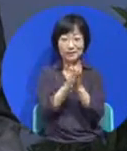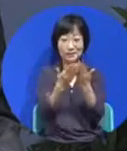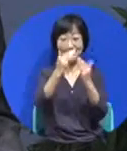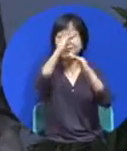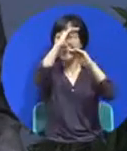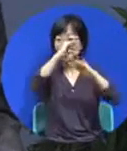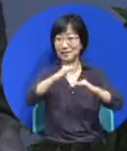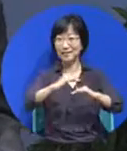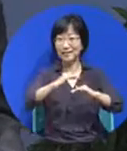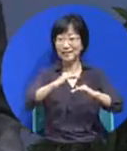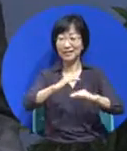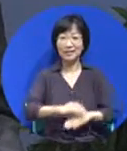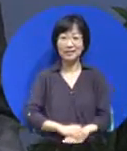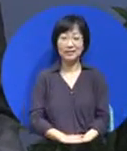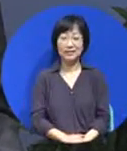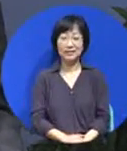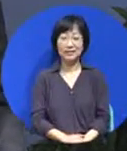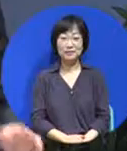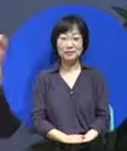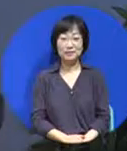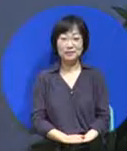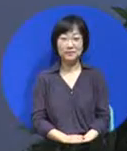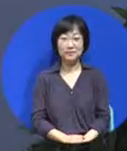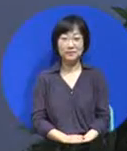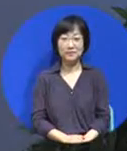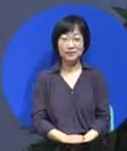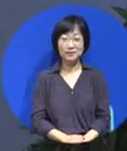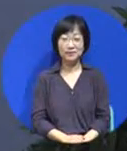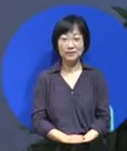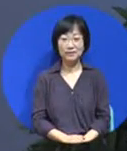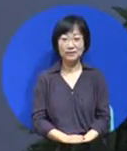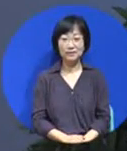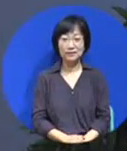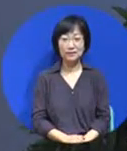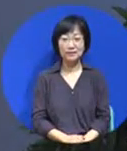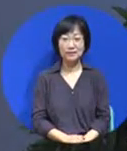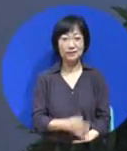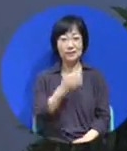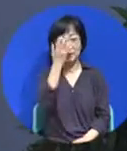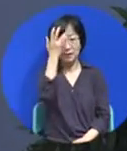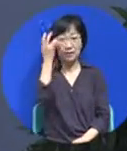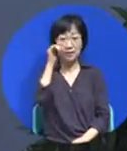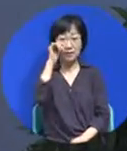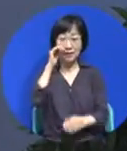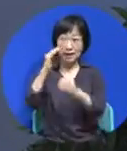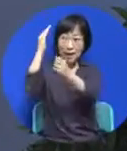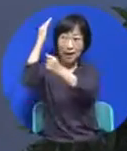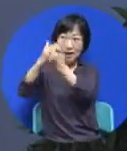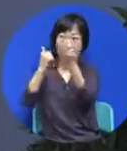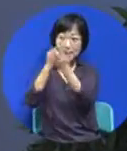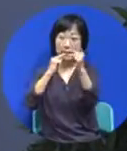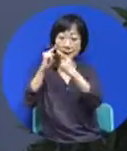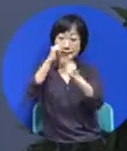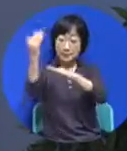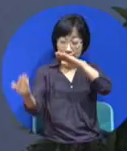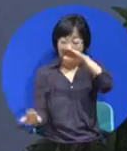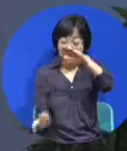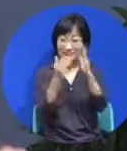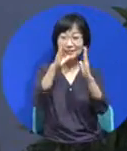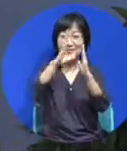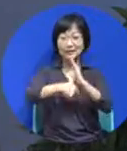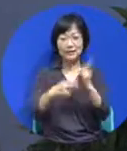that. 자, 그런데 긴 이야기할 시간이 없고요. 하나님의 말씀이 성취되는데 주로 두 가지 방법으로 성취가 돼요. As